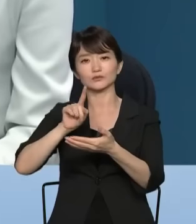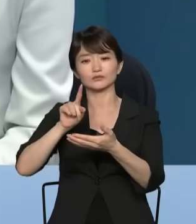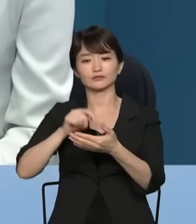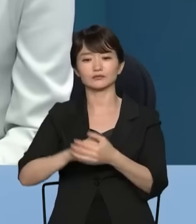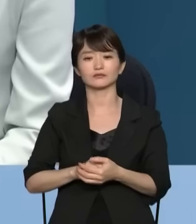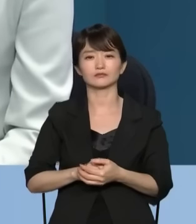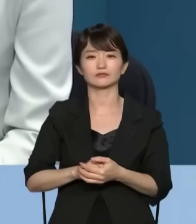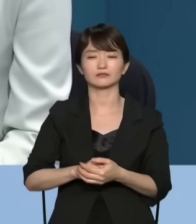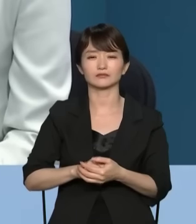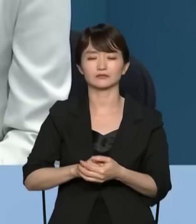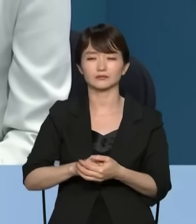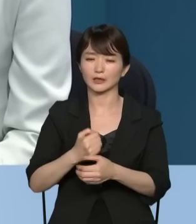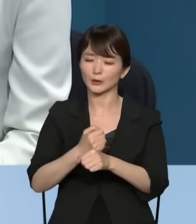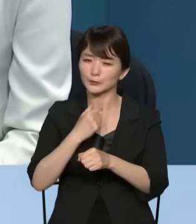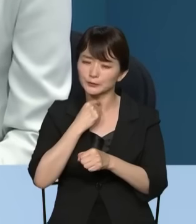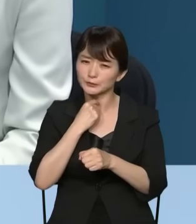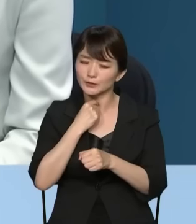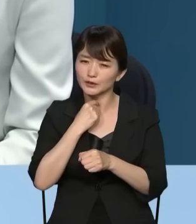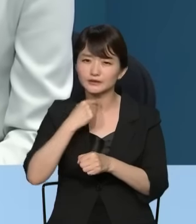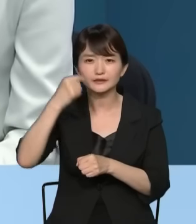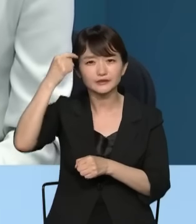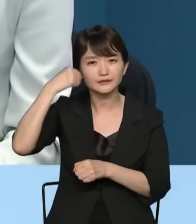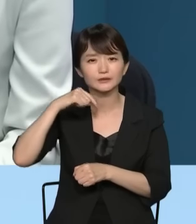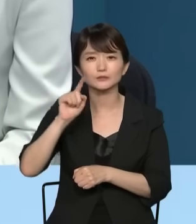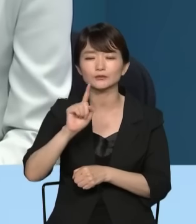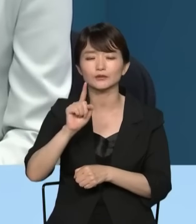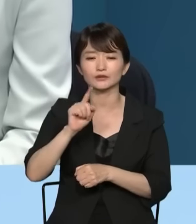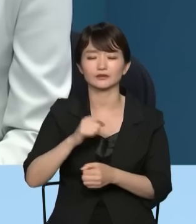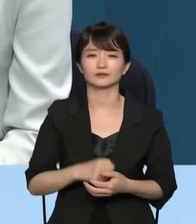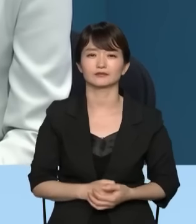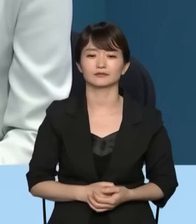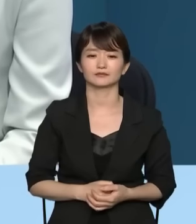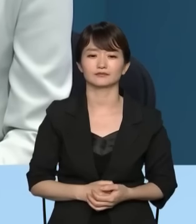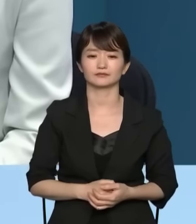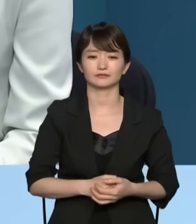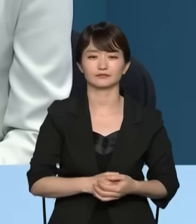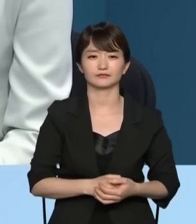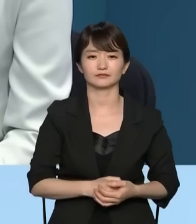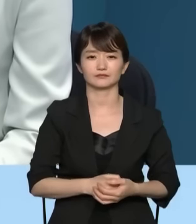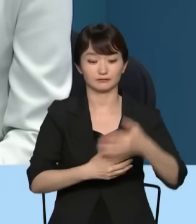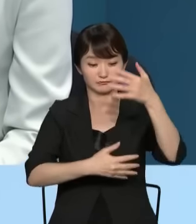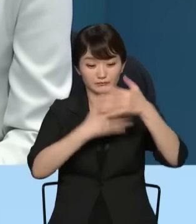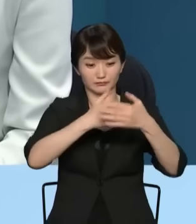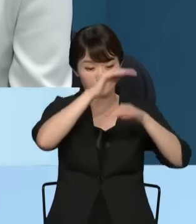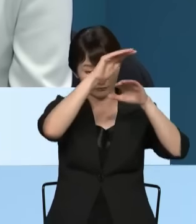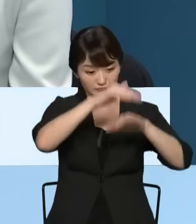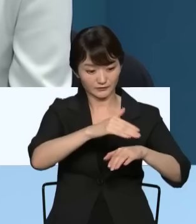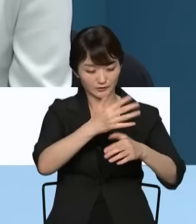어떤 점에 좀 가장 끌리셨을까요? 저 영화 시나리오 맨 처음 봤을 때